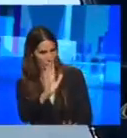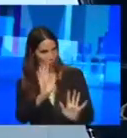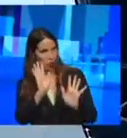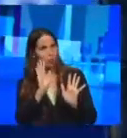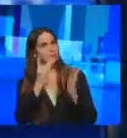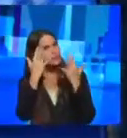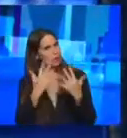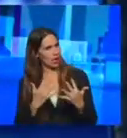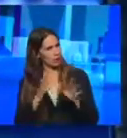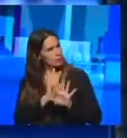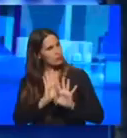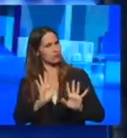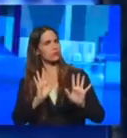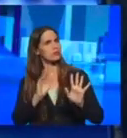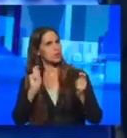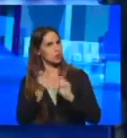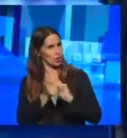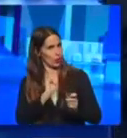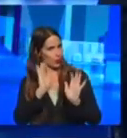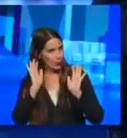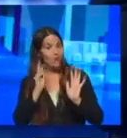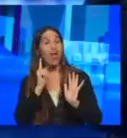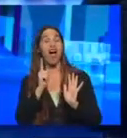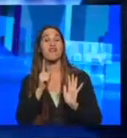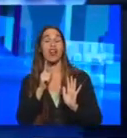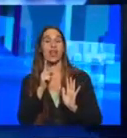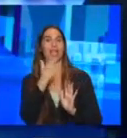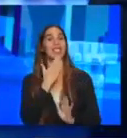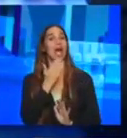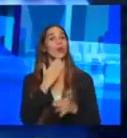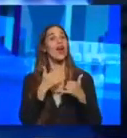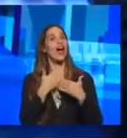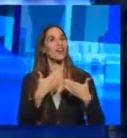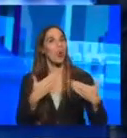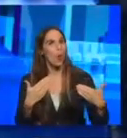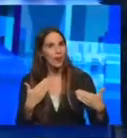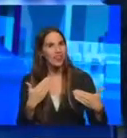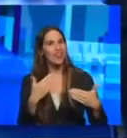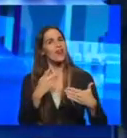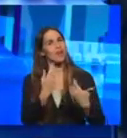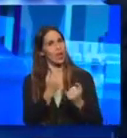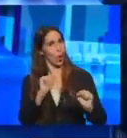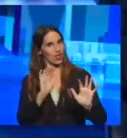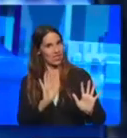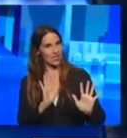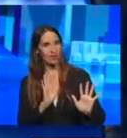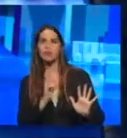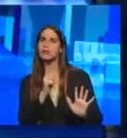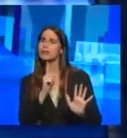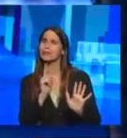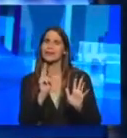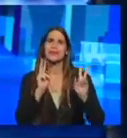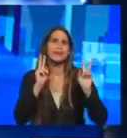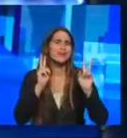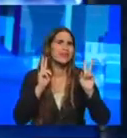ככה. המספרים מזמן כבר השתנו. ואילו היהדות הרפורמית והקונסרבטיבית, נמצאת